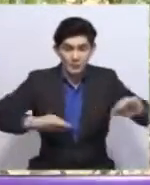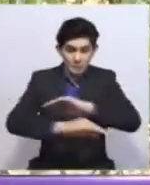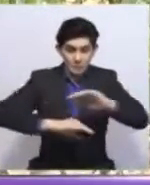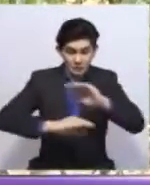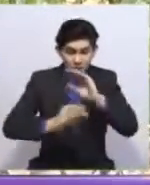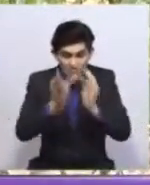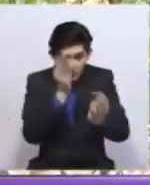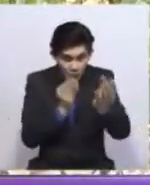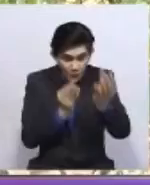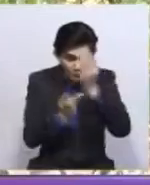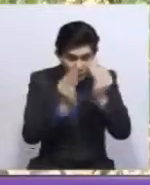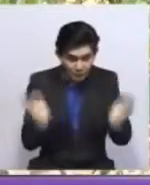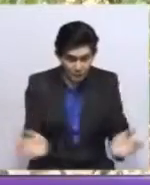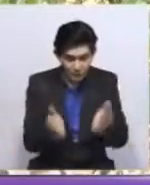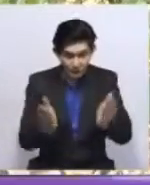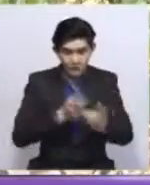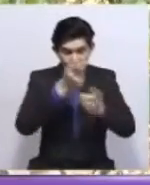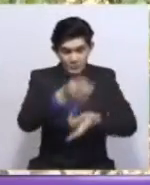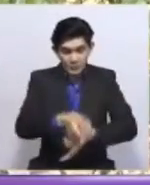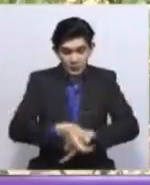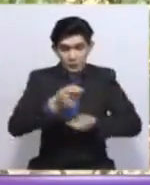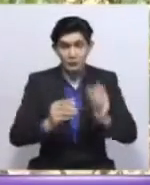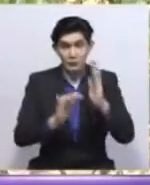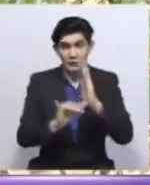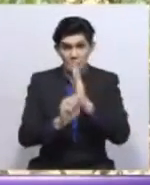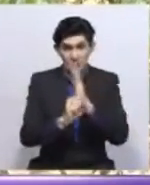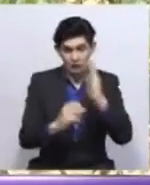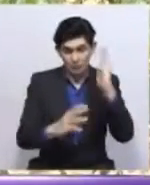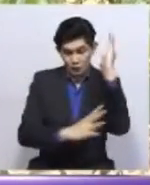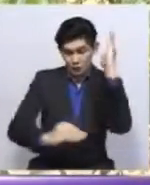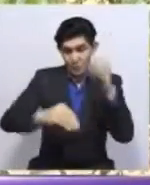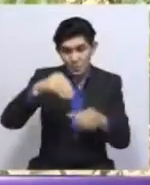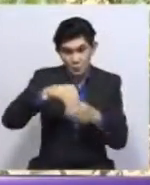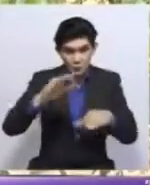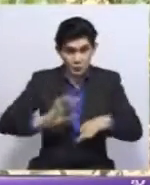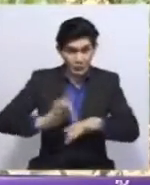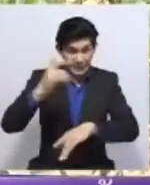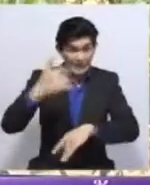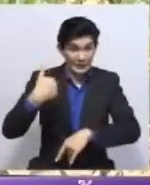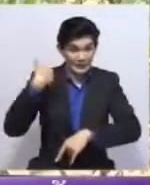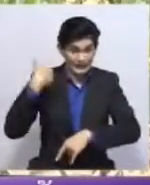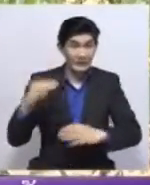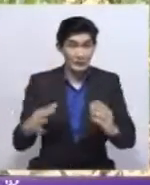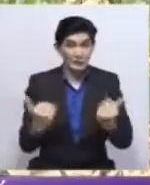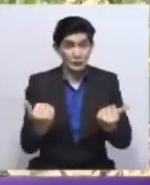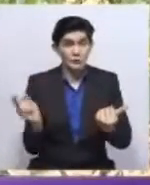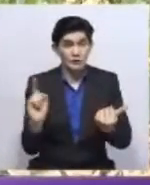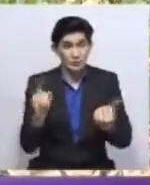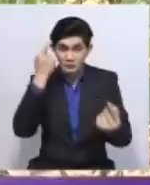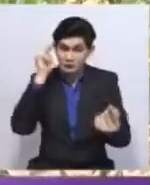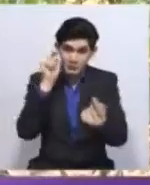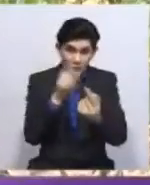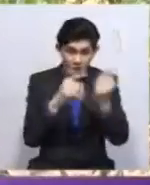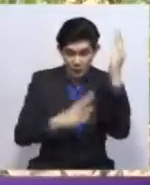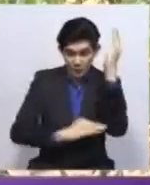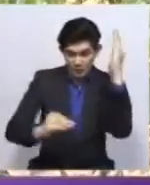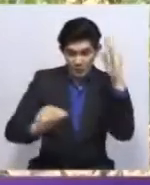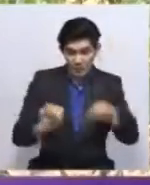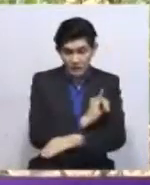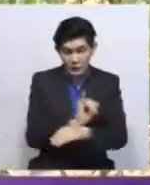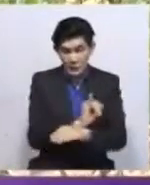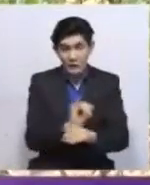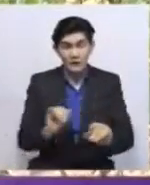ส่งเสริมเกษตรกรจังหวัดยโสธรนะคะปลูกมันสำปะหลังอินทรีย์หรือว่าป่าติ้วโมเดลค่ะตั้งเป้าผลผลิต 10,000